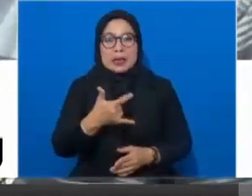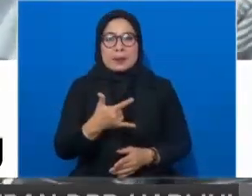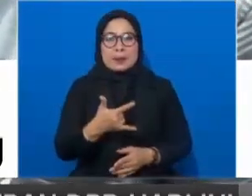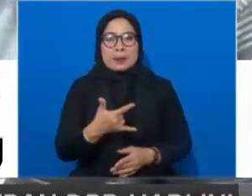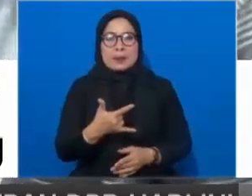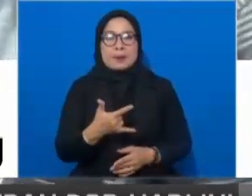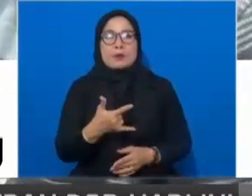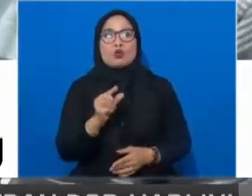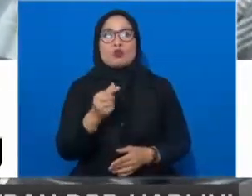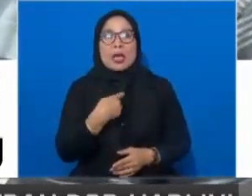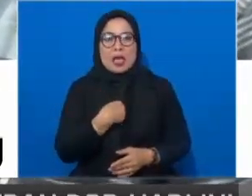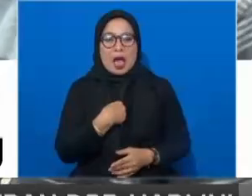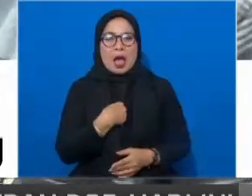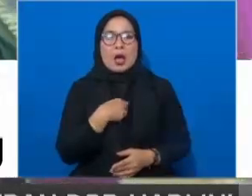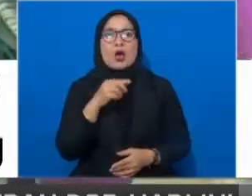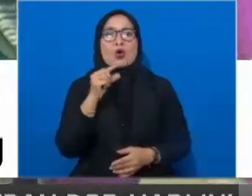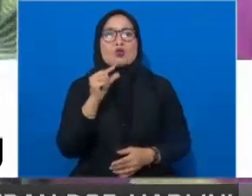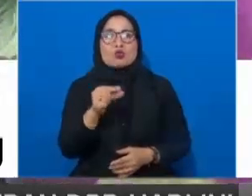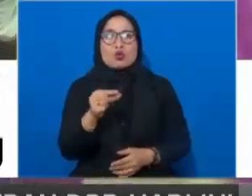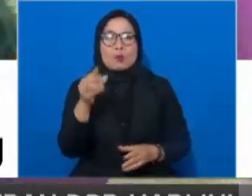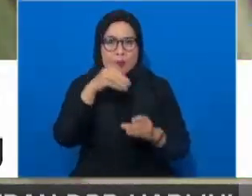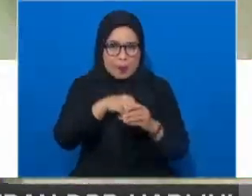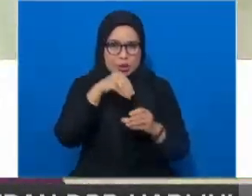terjual, buat per bulannya kan ada masukan.